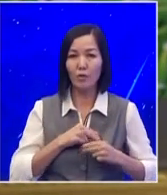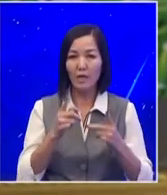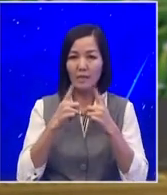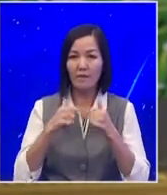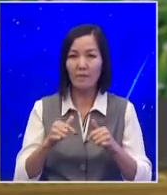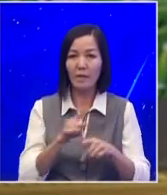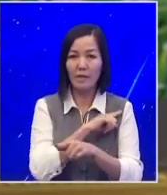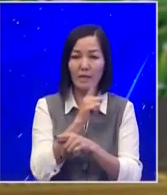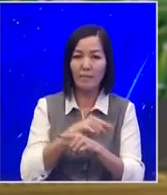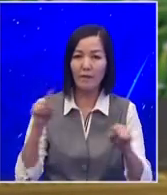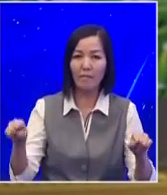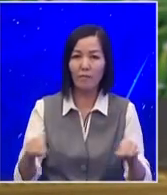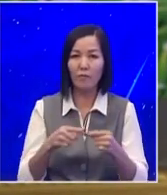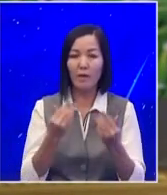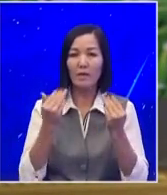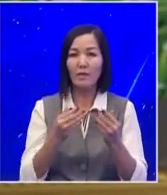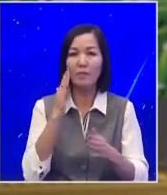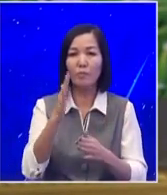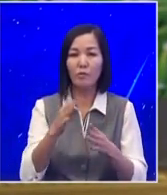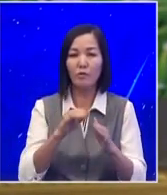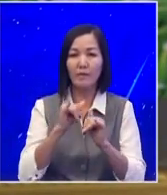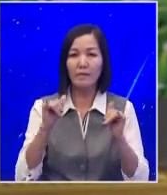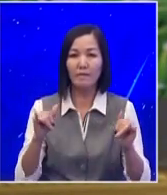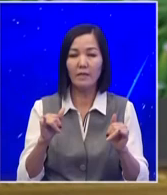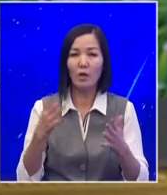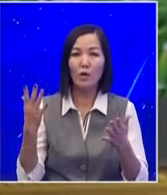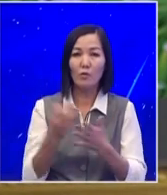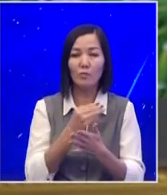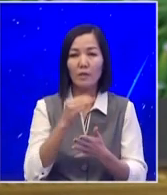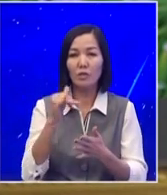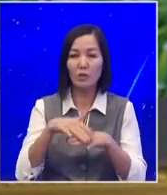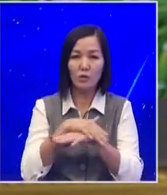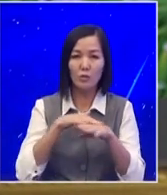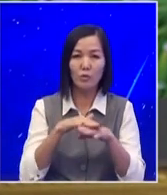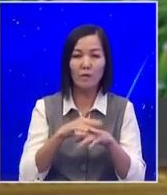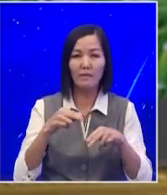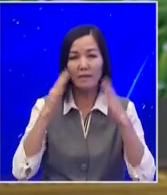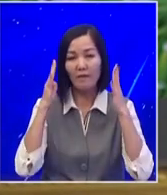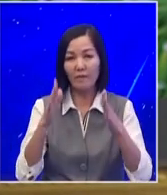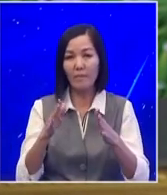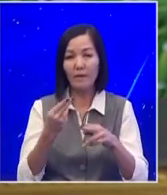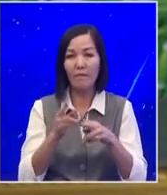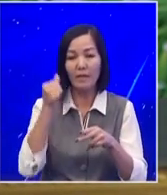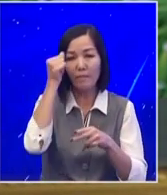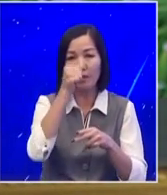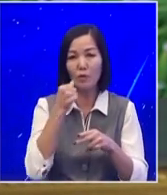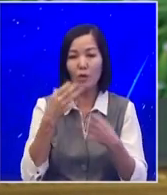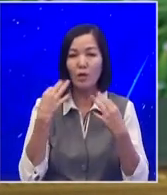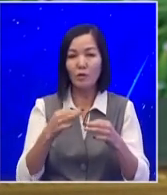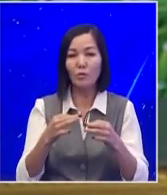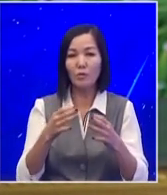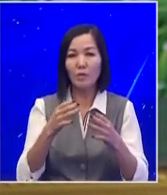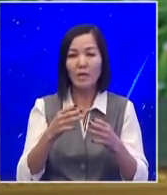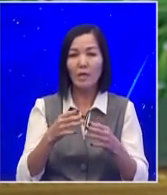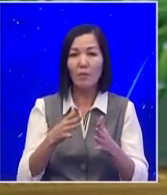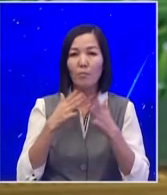сформировавших крепкий фундамент для нынешнего и будущего развития. Успехи жетсусов не остались незамеченными и в этом году. Ко дню независимости более